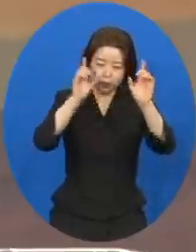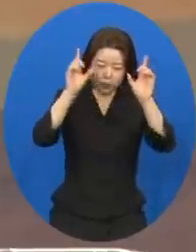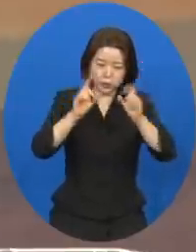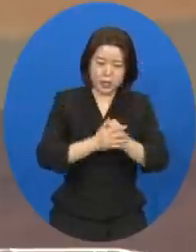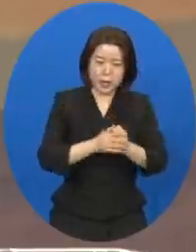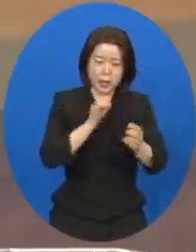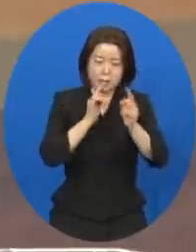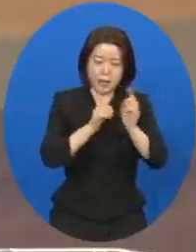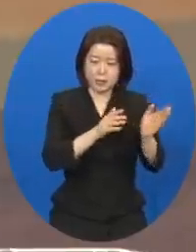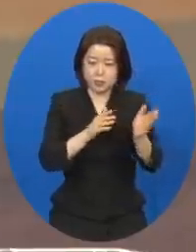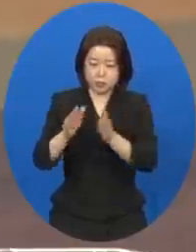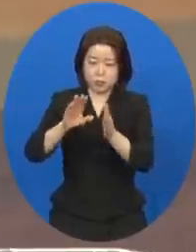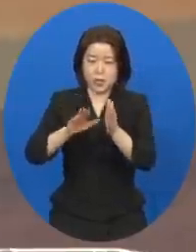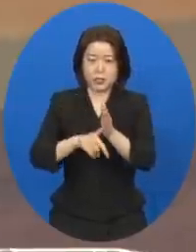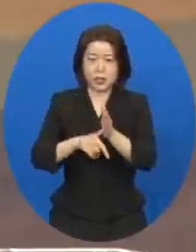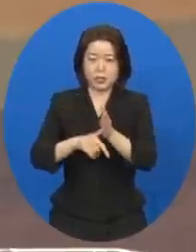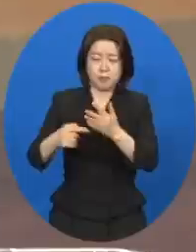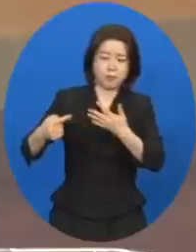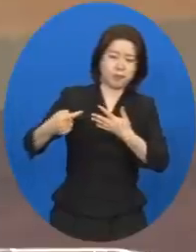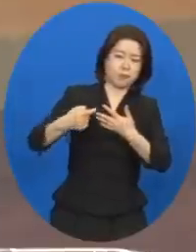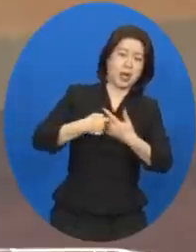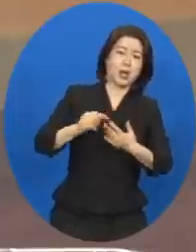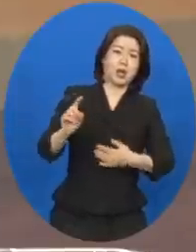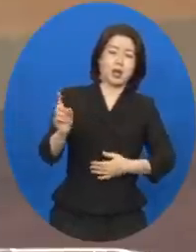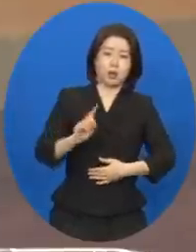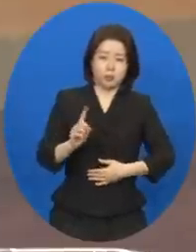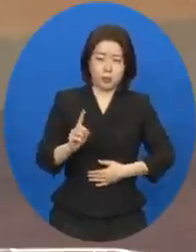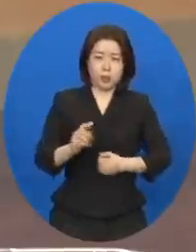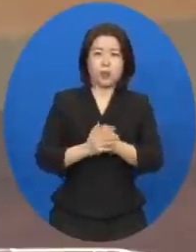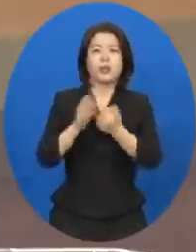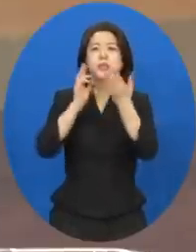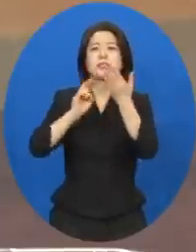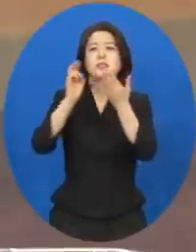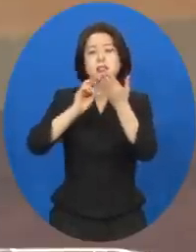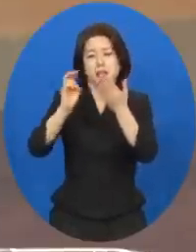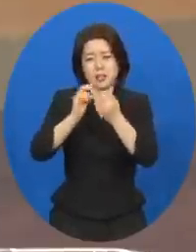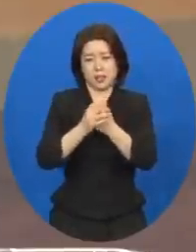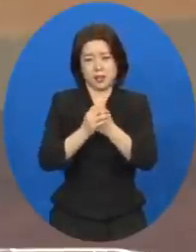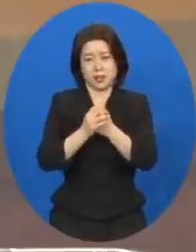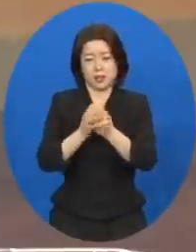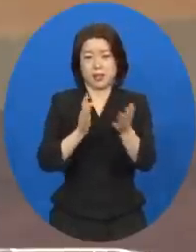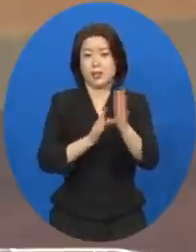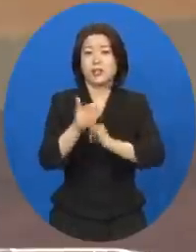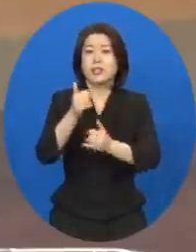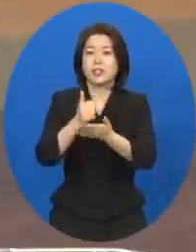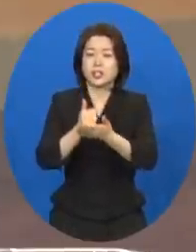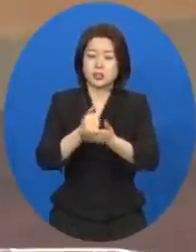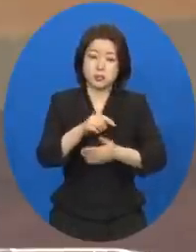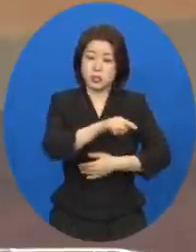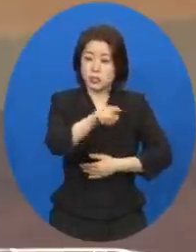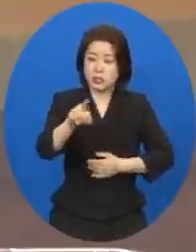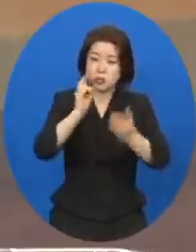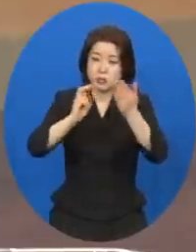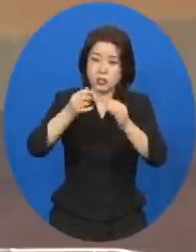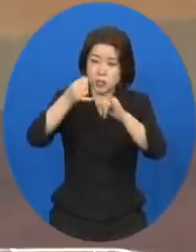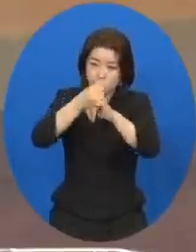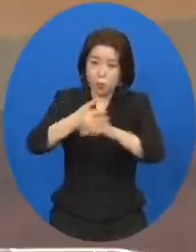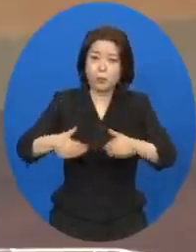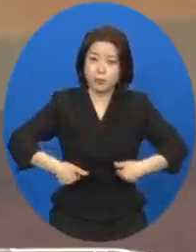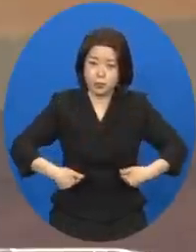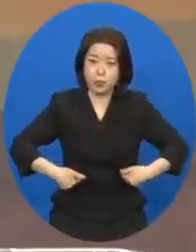메시지가 찬양입니다. 예수님께서 이런 찬양은 반드시 드려져야 되고